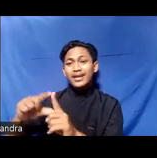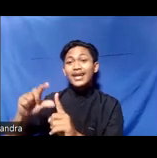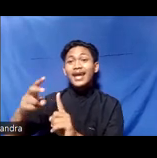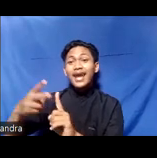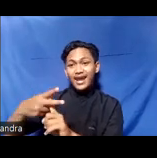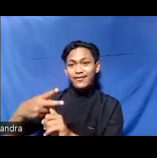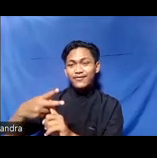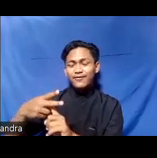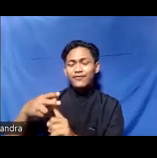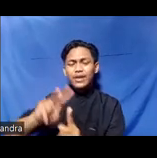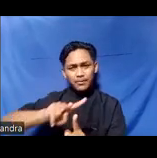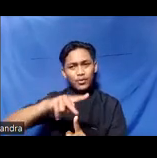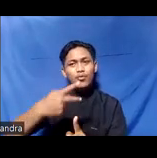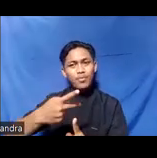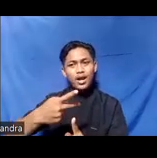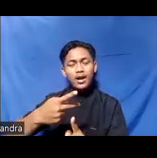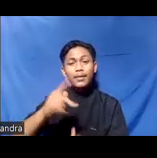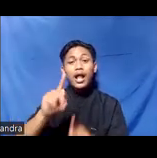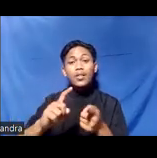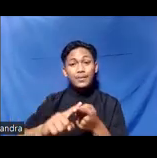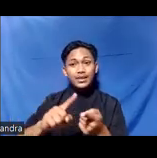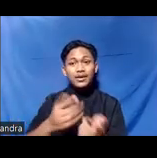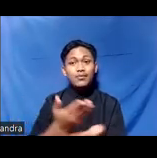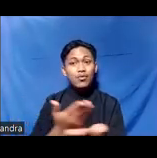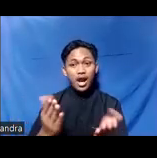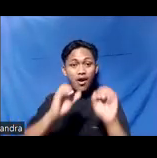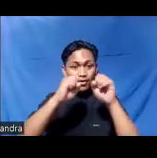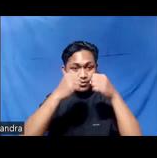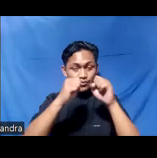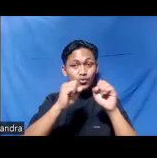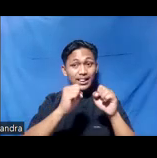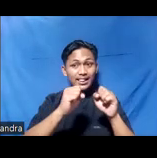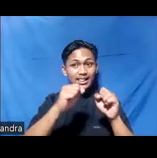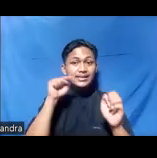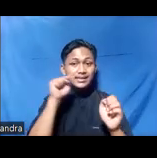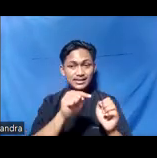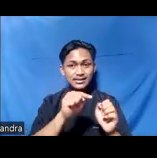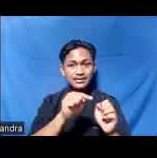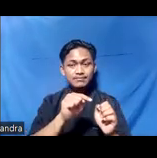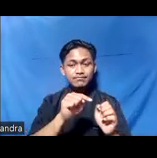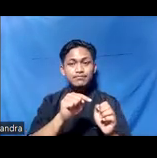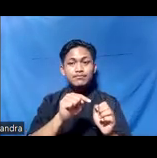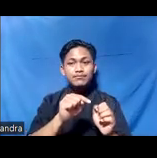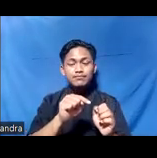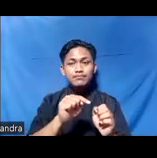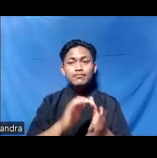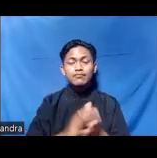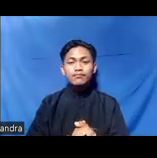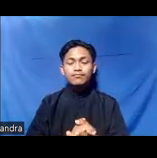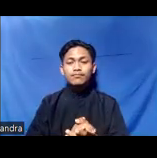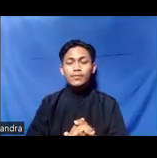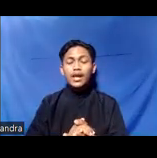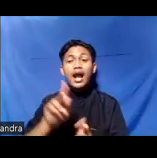sedangkan nanti kalau temen-temen buka web nanti juga akan mengikuti jadi lebih fleksibel seperti yang mendeley kalau Mendel